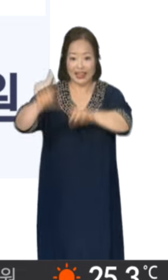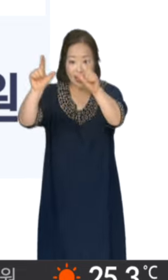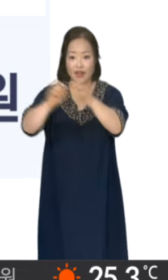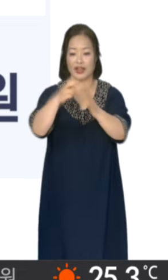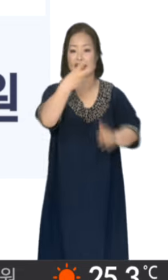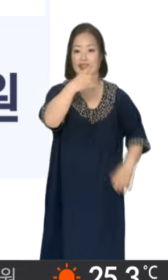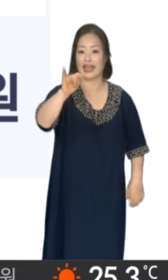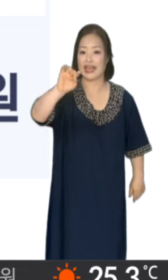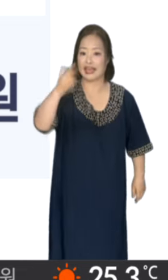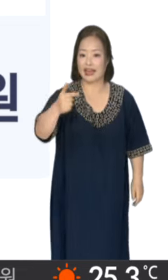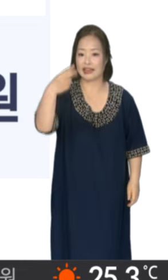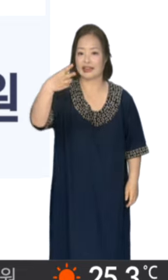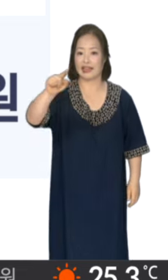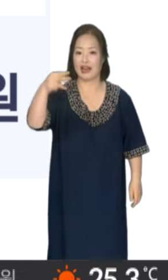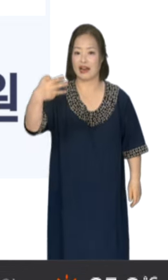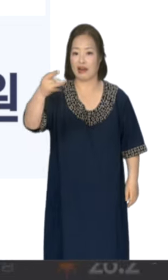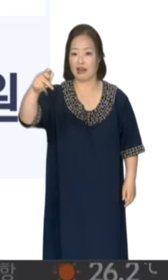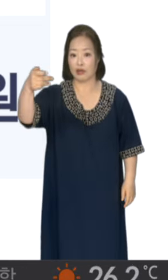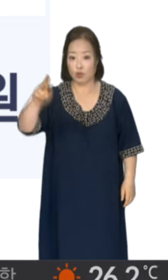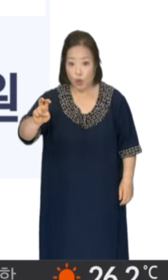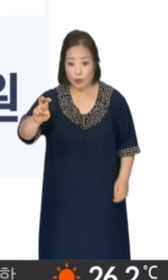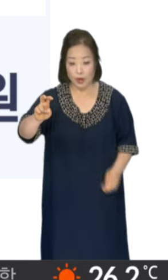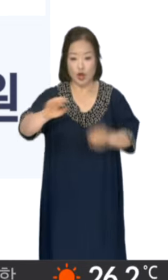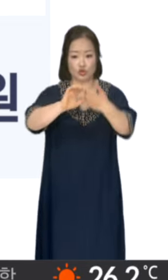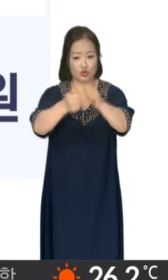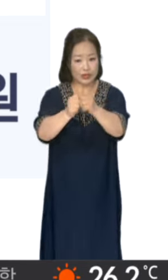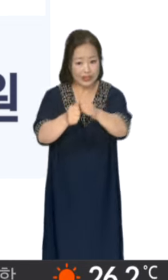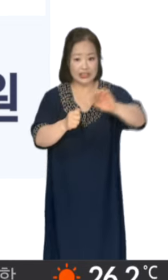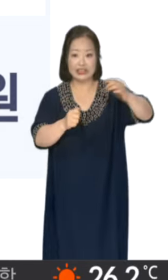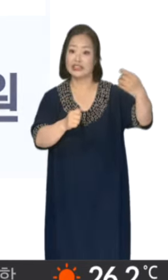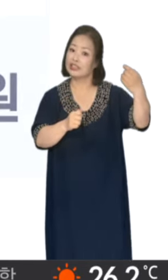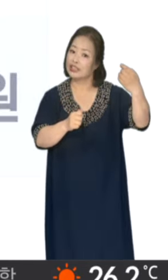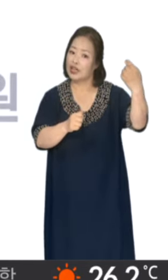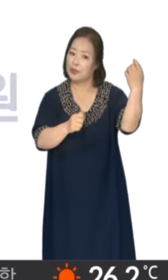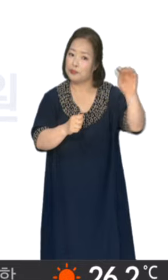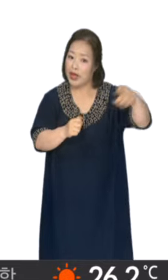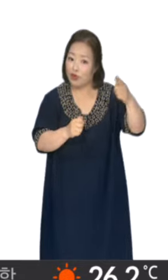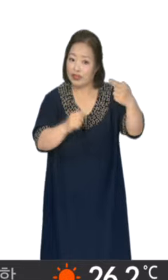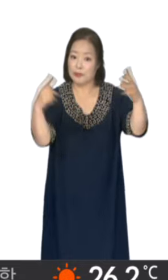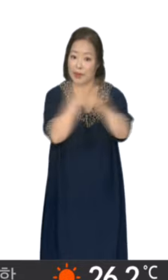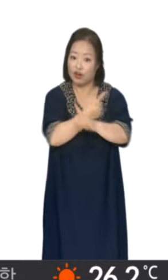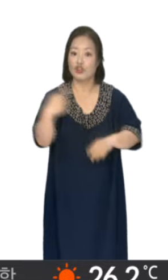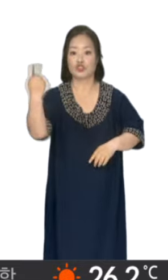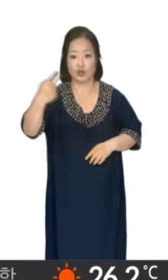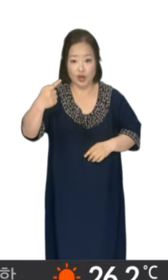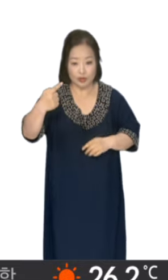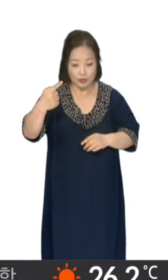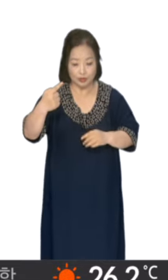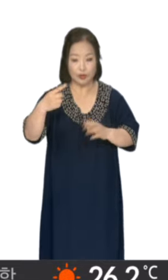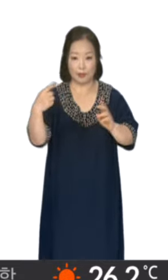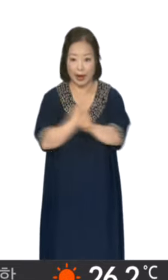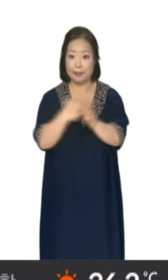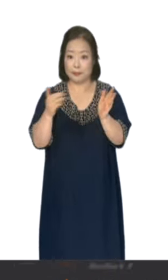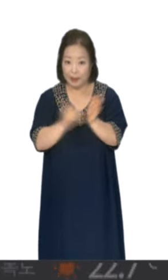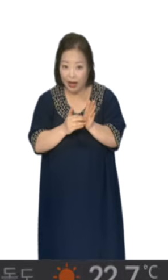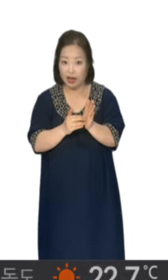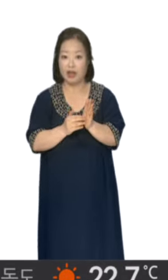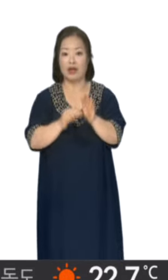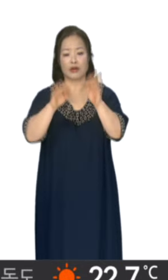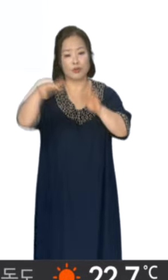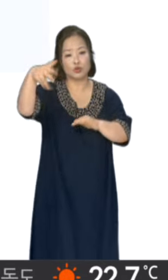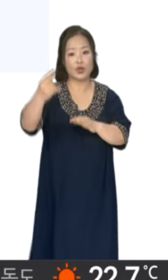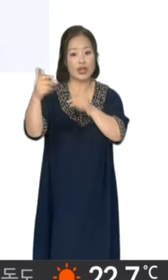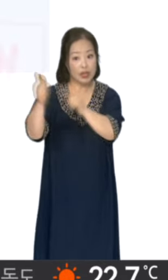주식 가치를 주당 100원에서 1,000원으로 변경했습니다 이렇게 되면 SK 성장에 대한 최회장의 기업 운이